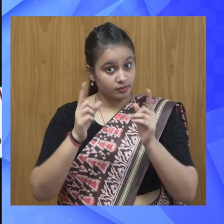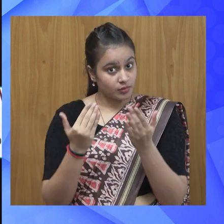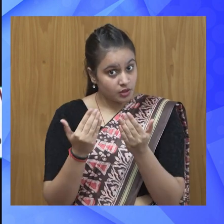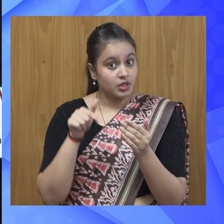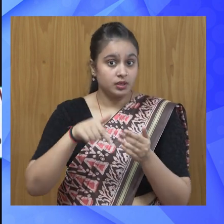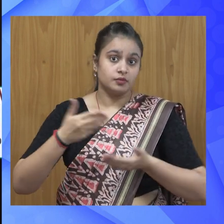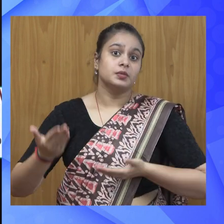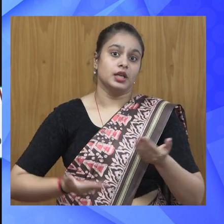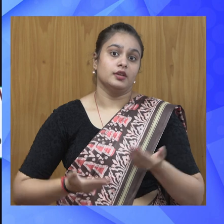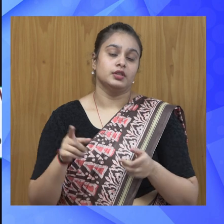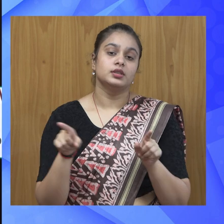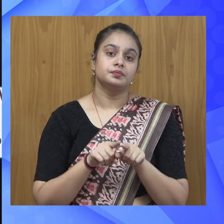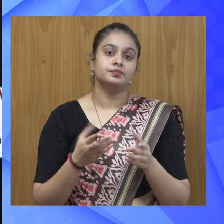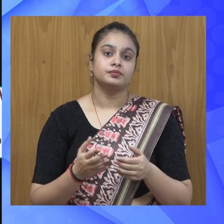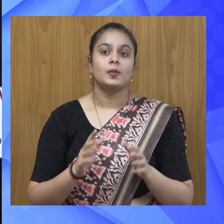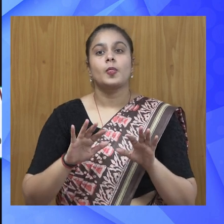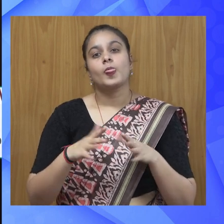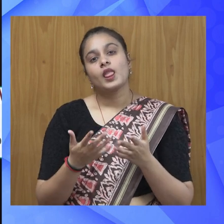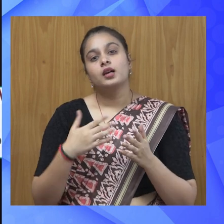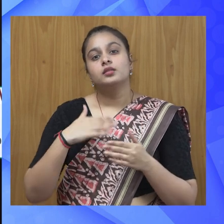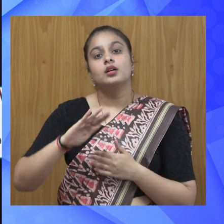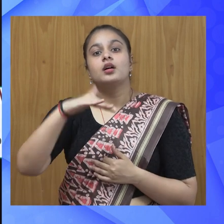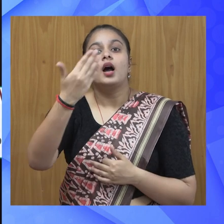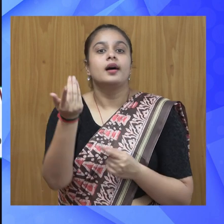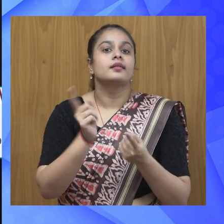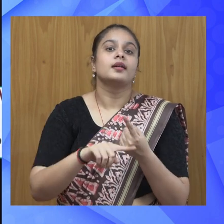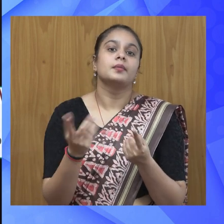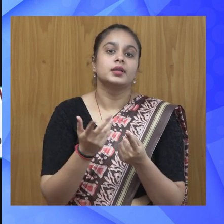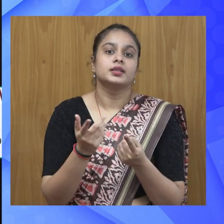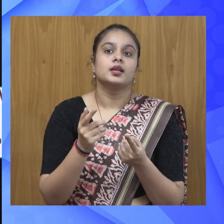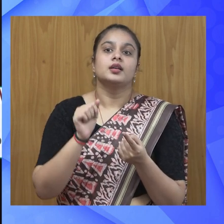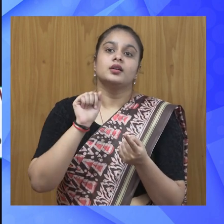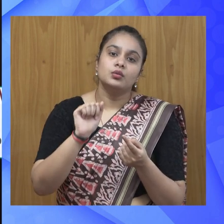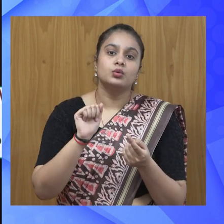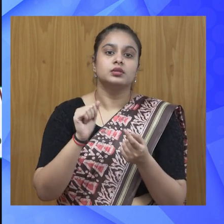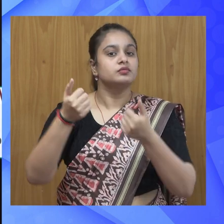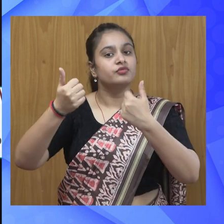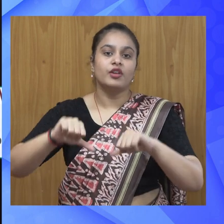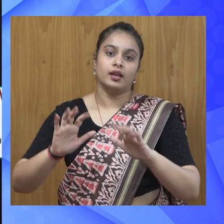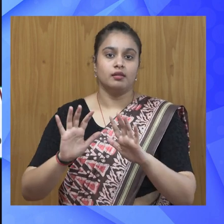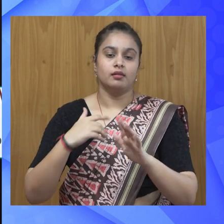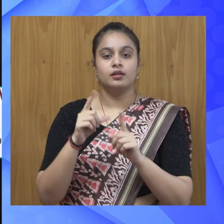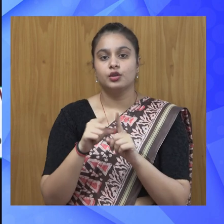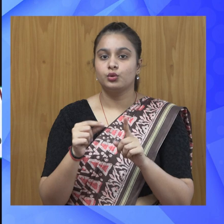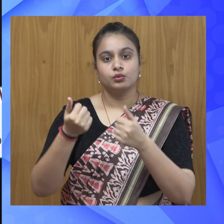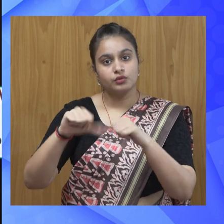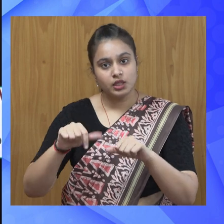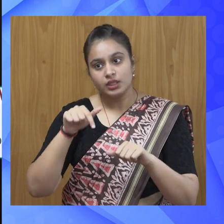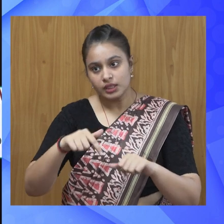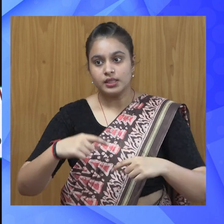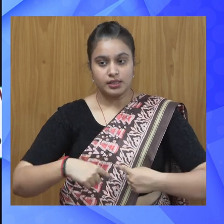तरह का बिहेवियर हो सकता है, उससे ओवरऑल परिणाम क्या हो गया कि आप जो है उस चीज को कर नहीं पा रहे हैं, तो ये एक प्रकार का